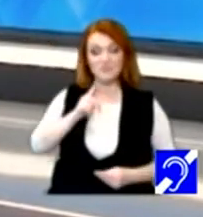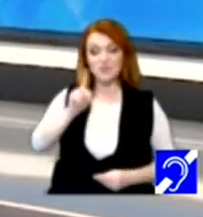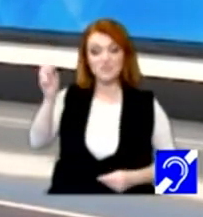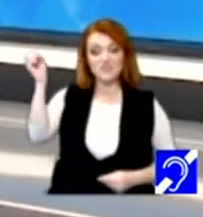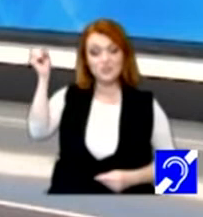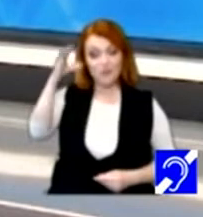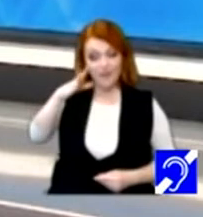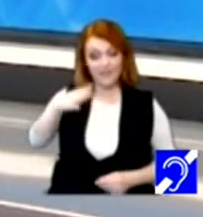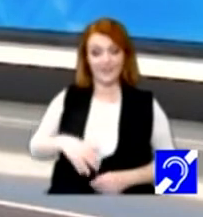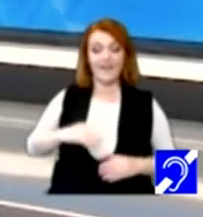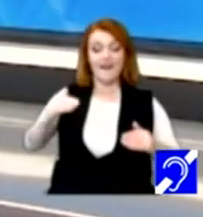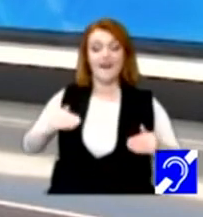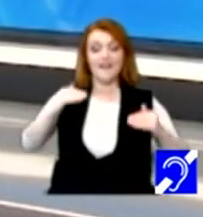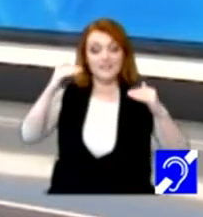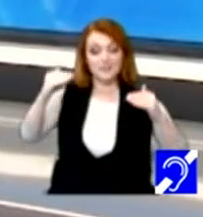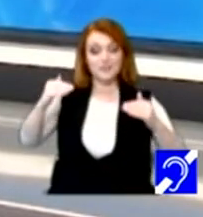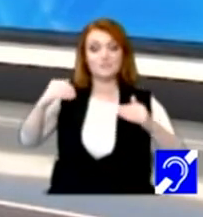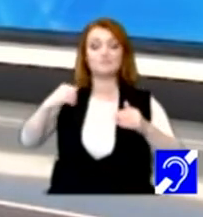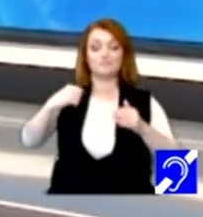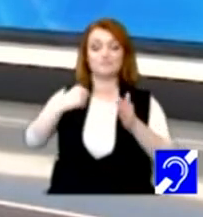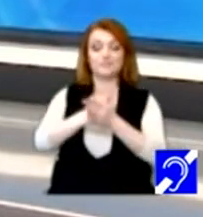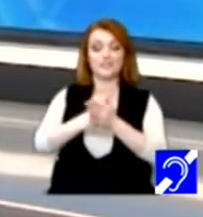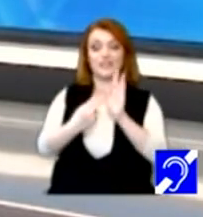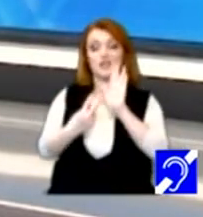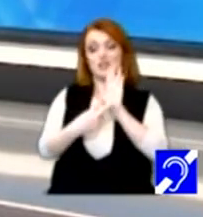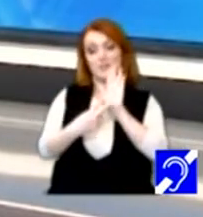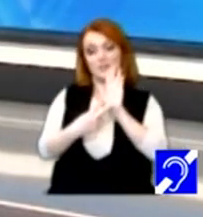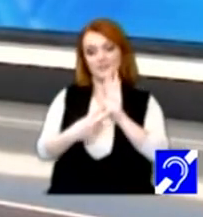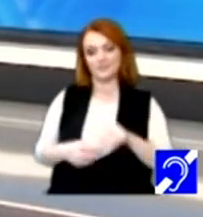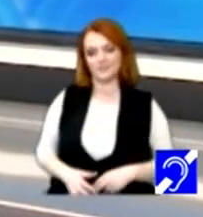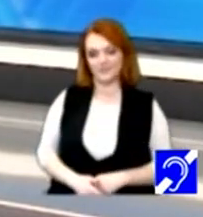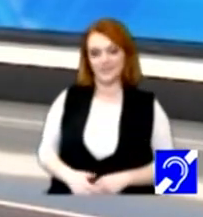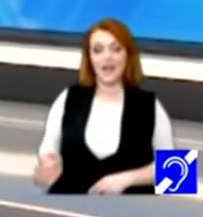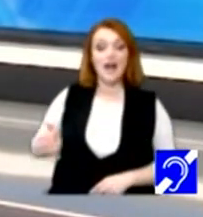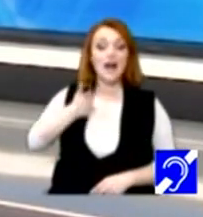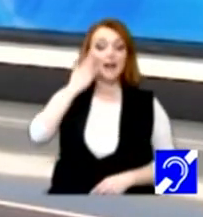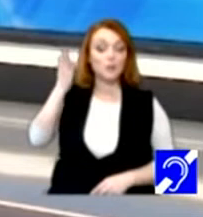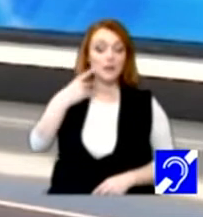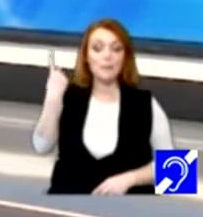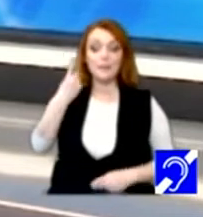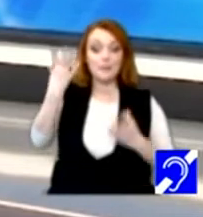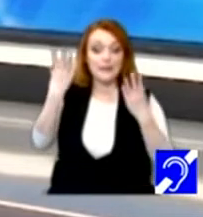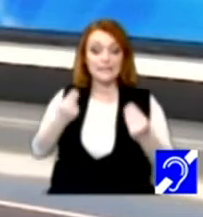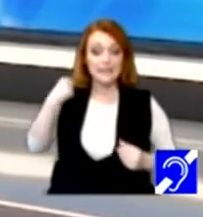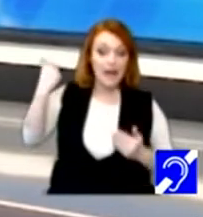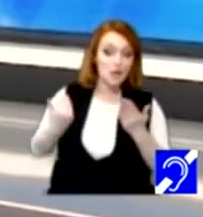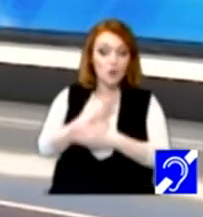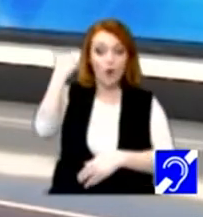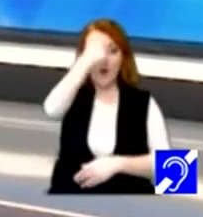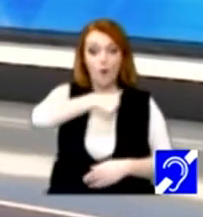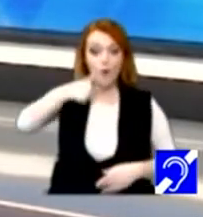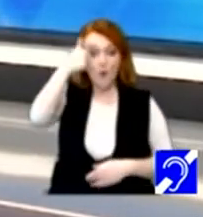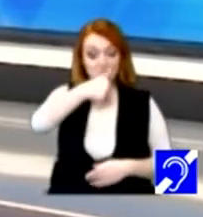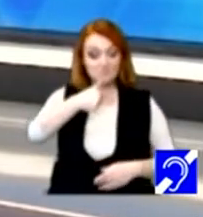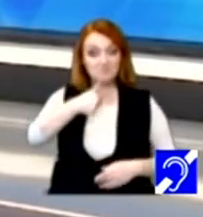pe la prânz mercurul din termometre urcă până spre 7 grade. În România, prima zi din an vine cu temperaturi de